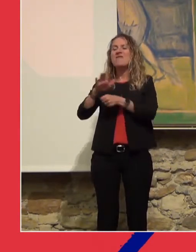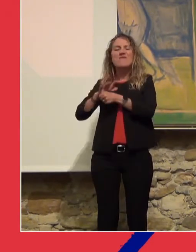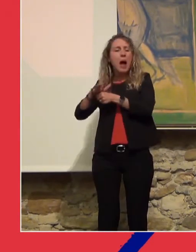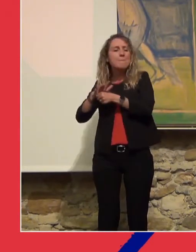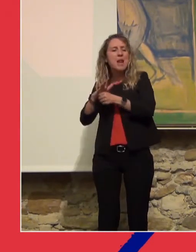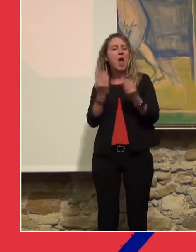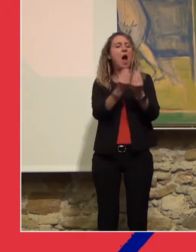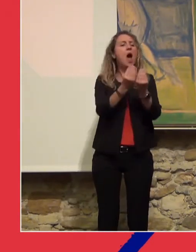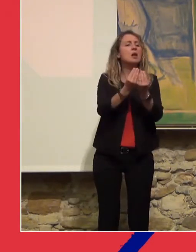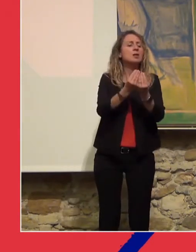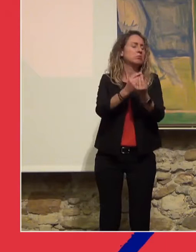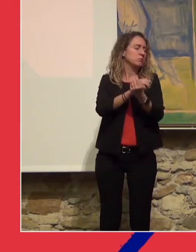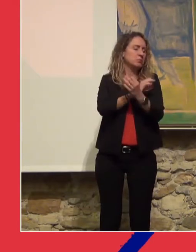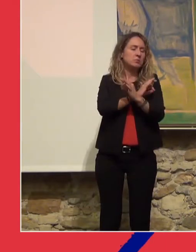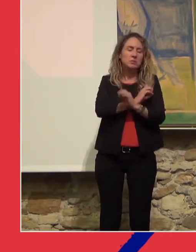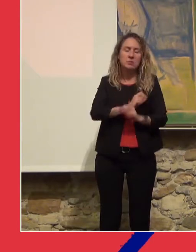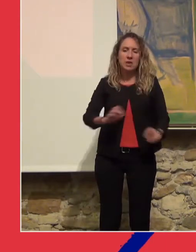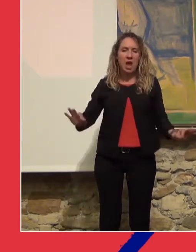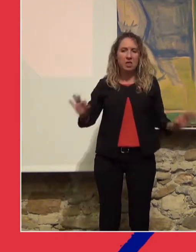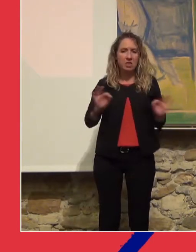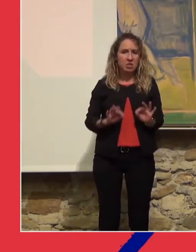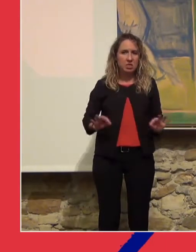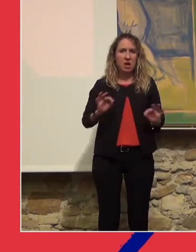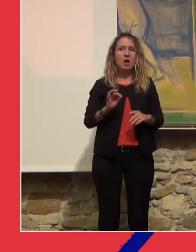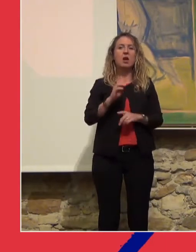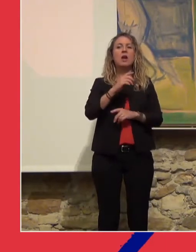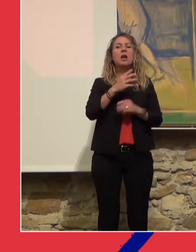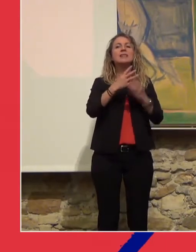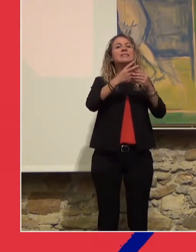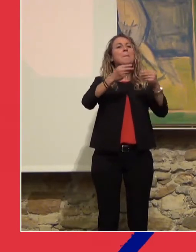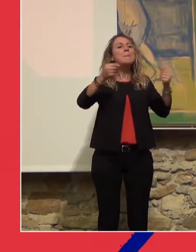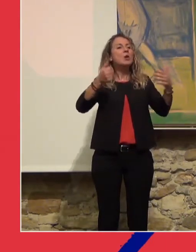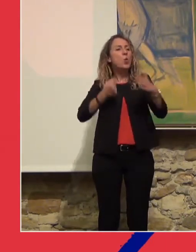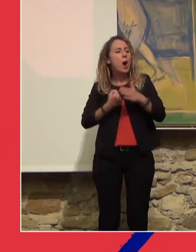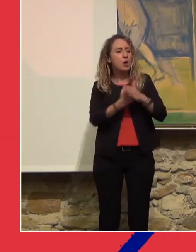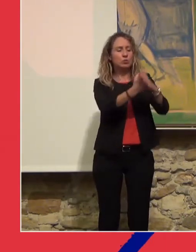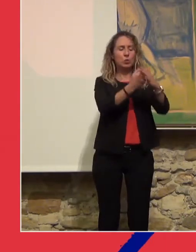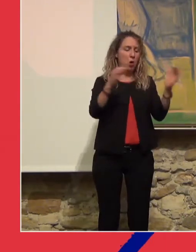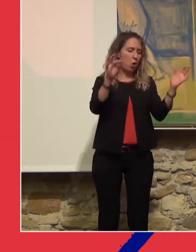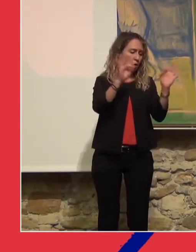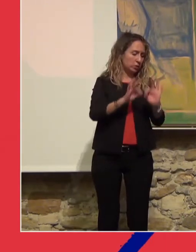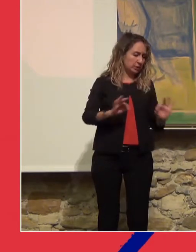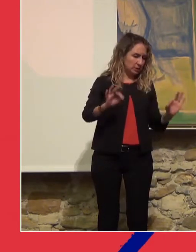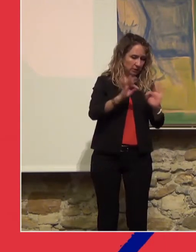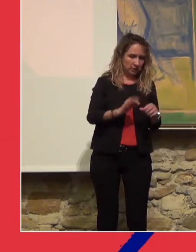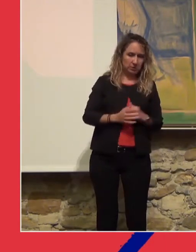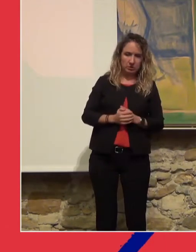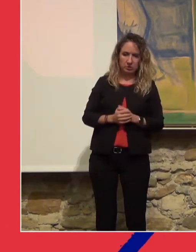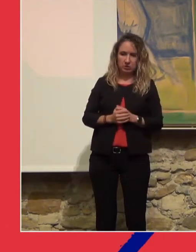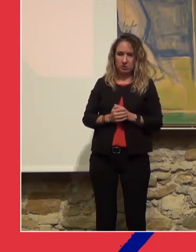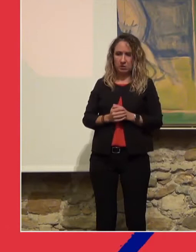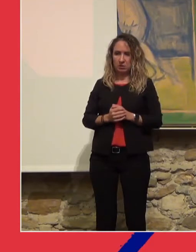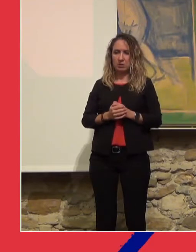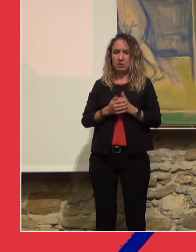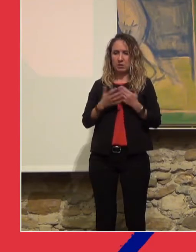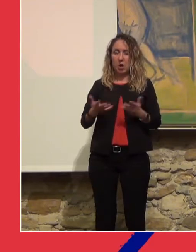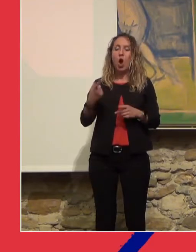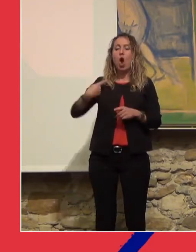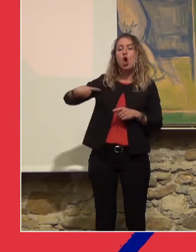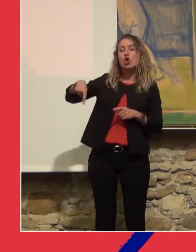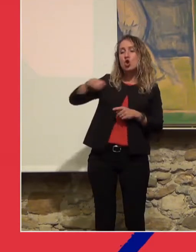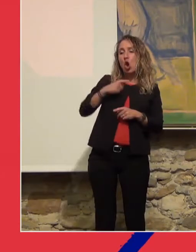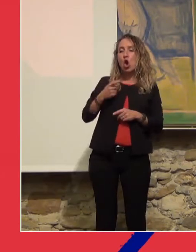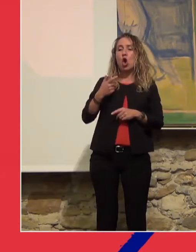La medicina, lo sappiamo, possiede due anime, la scienza e l'arte di curare.